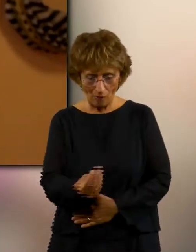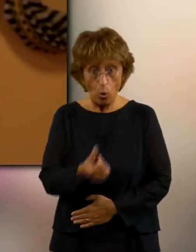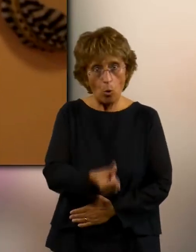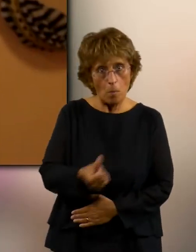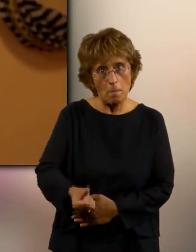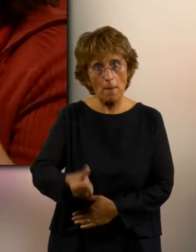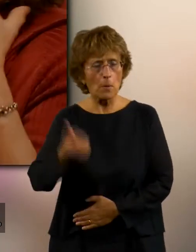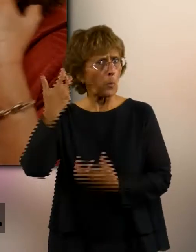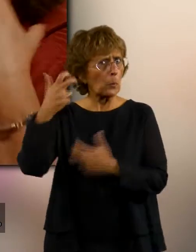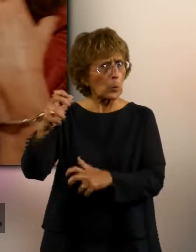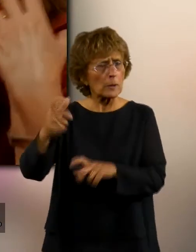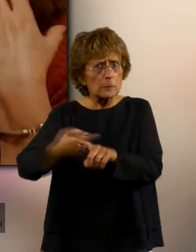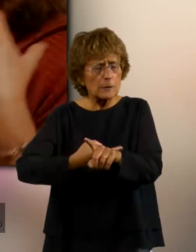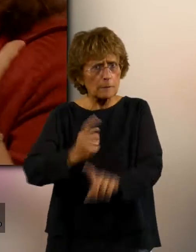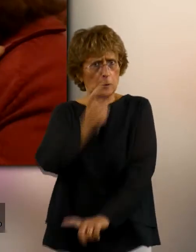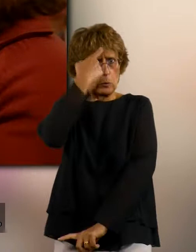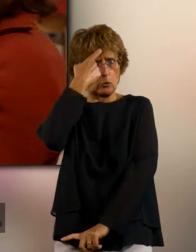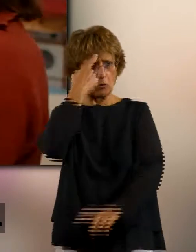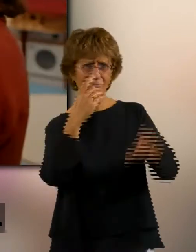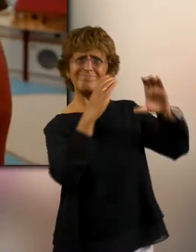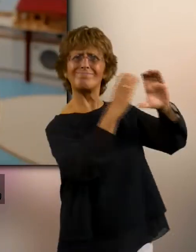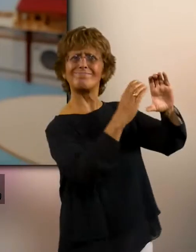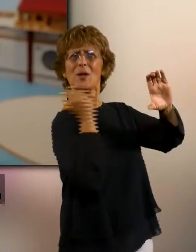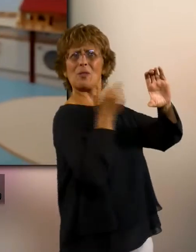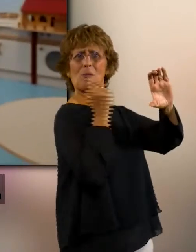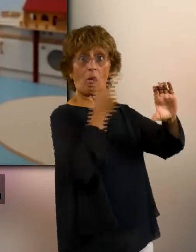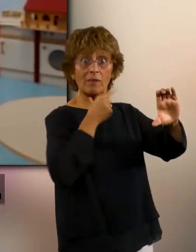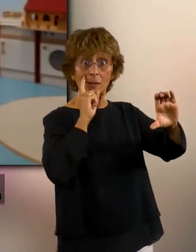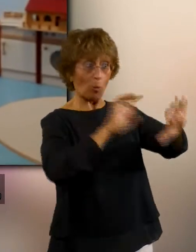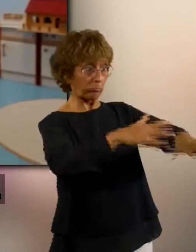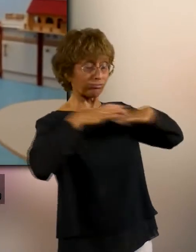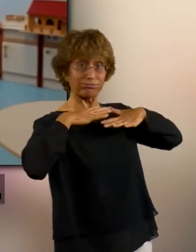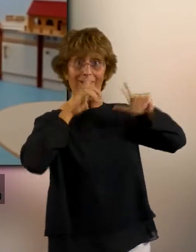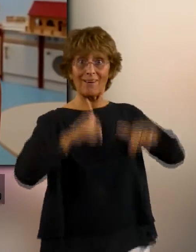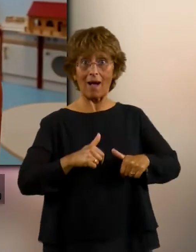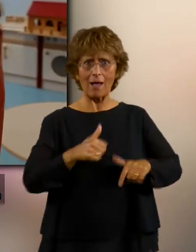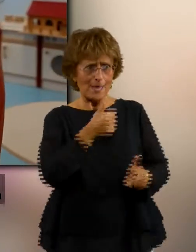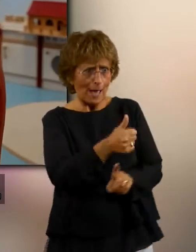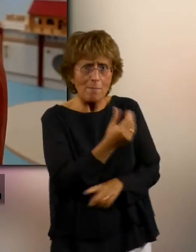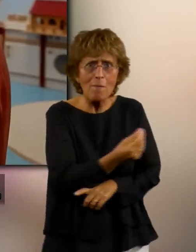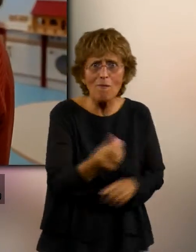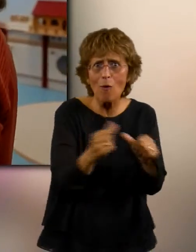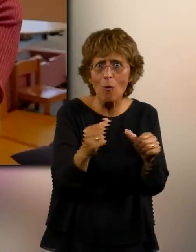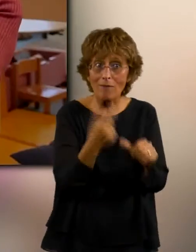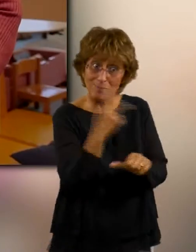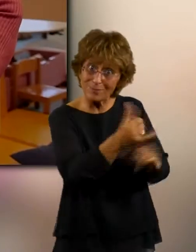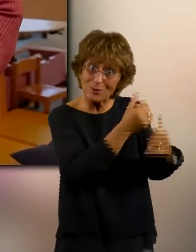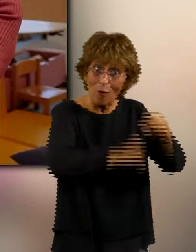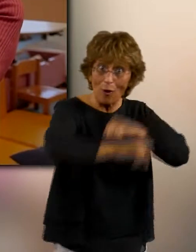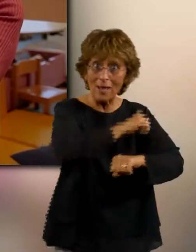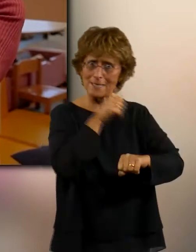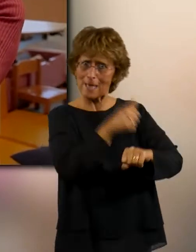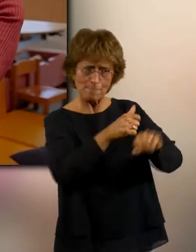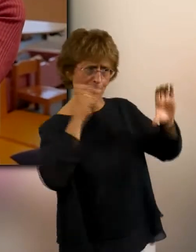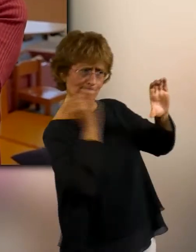L'idée, c'est vraiment que les enfants prennent conscience du bruit petit à petit. C'est facile avec le tambourin parce qu'il y a même les vibrations qui passent. Et là, elle